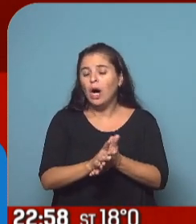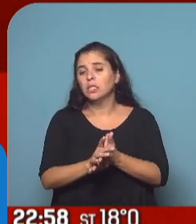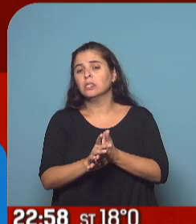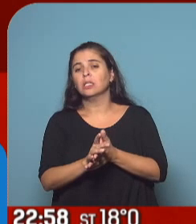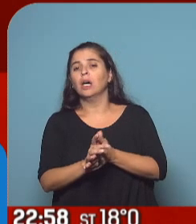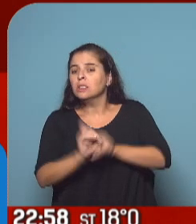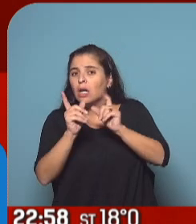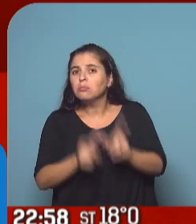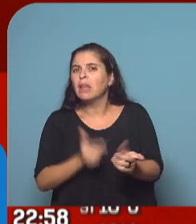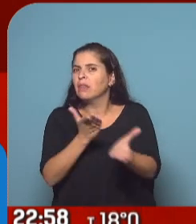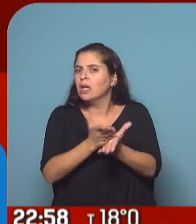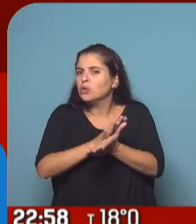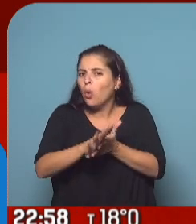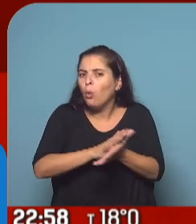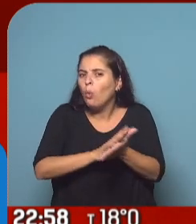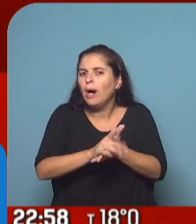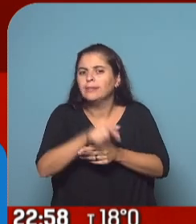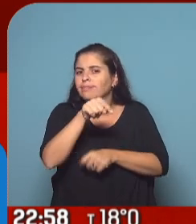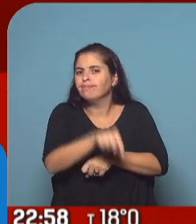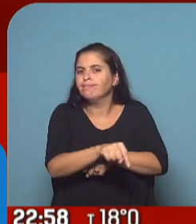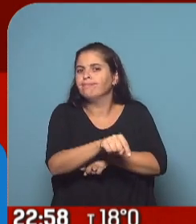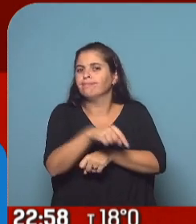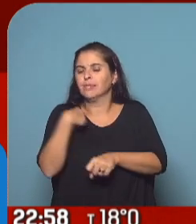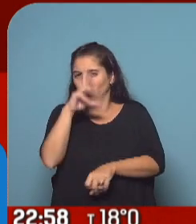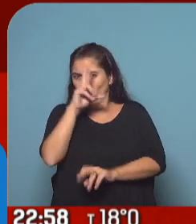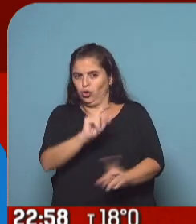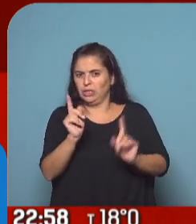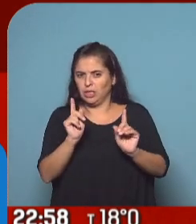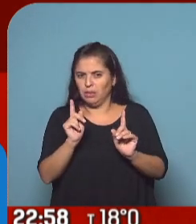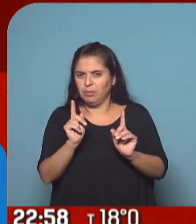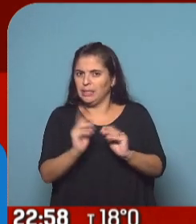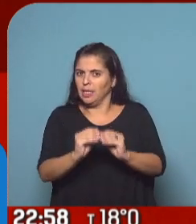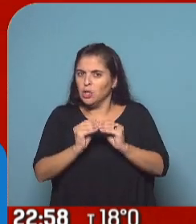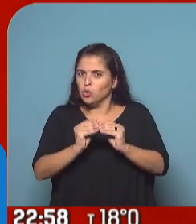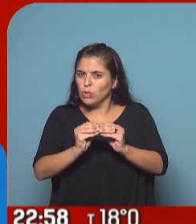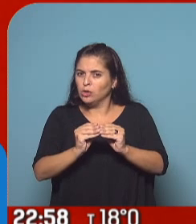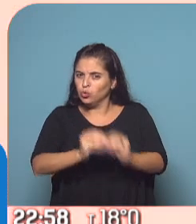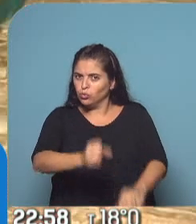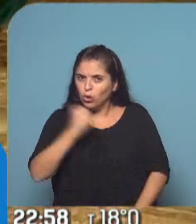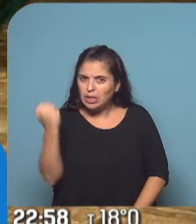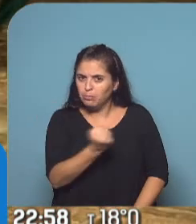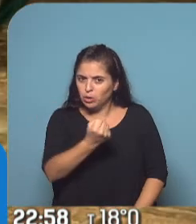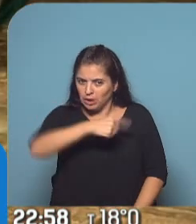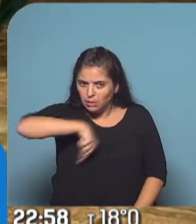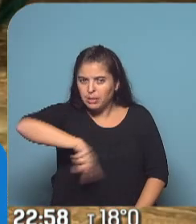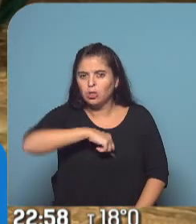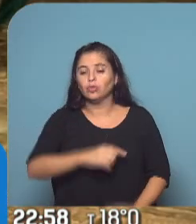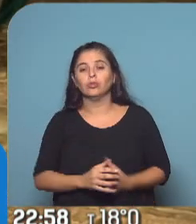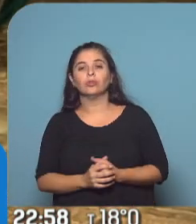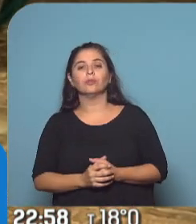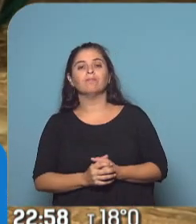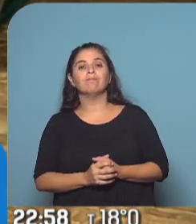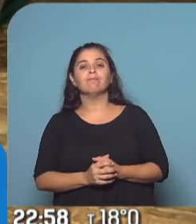и реализовать свои элементарные права. Это вопрос чисто гуманитарного характера. В первую очередь,